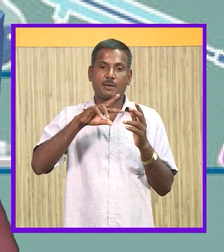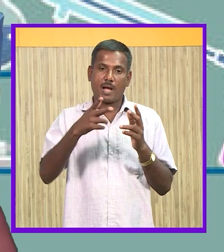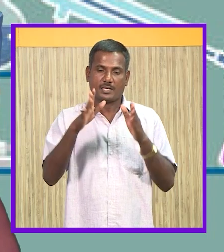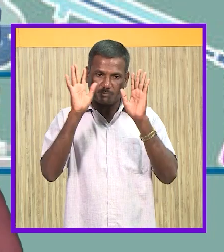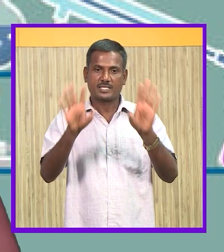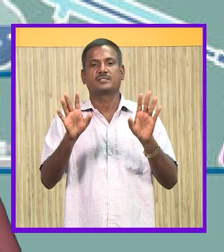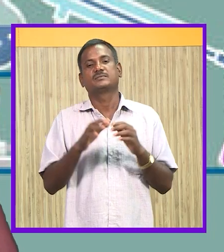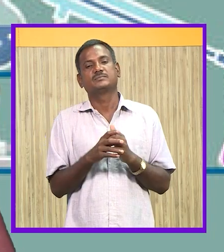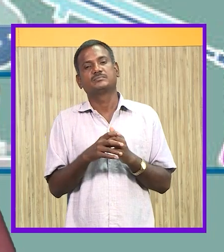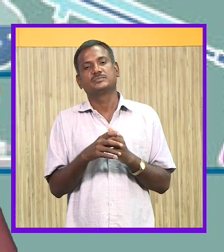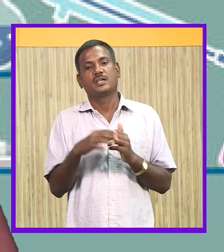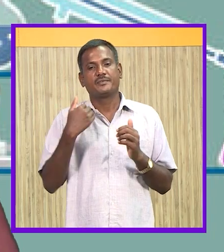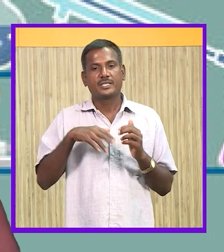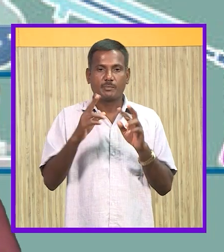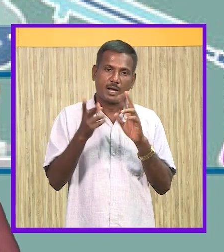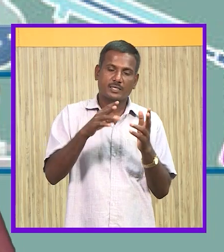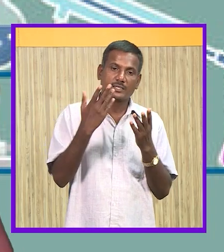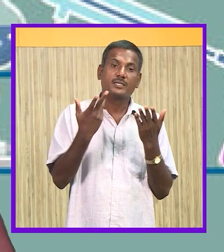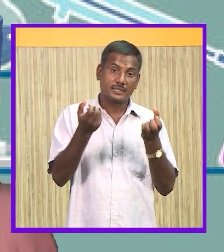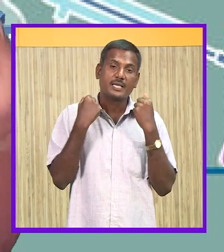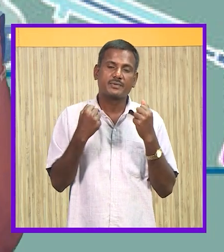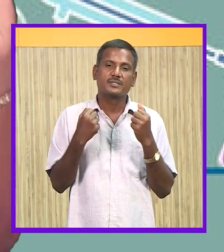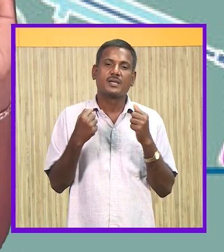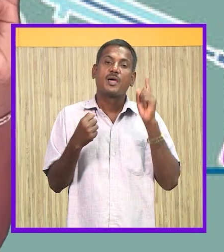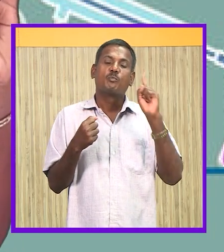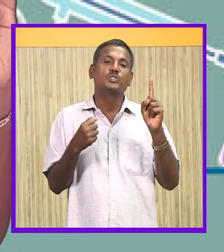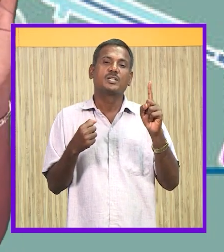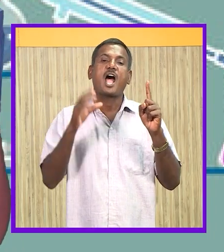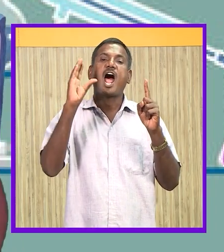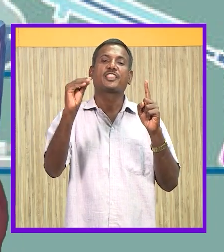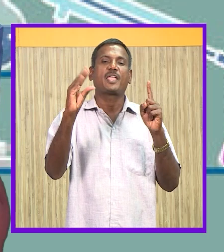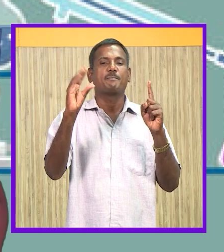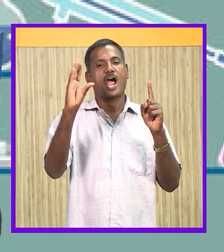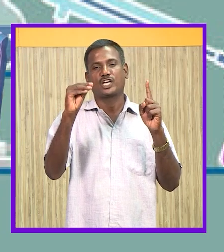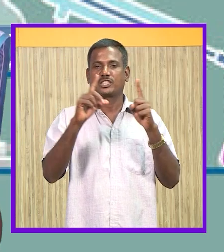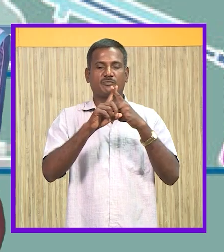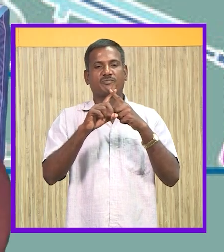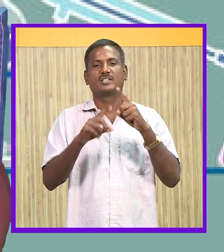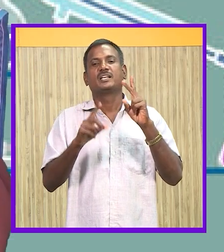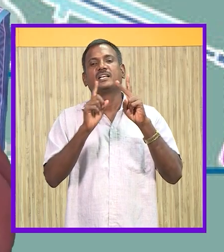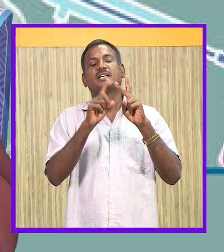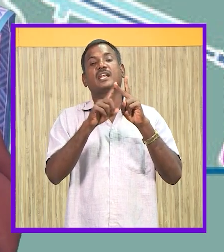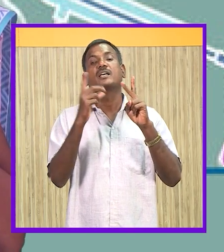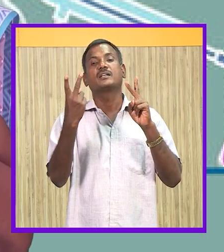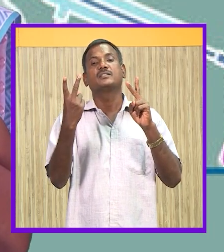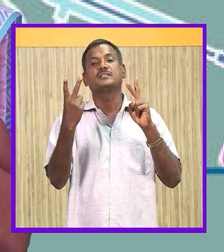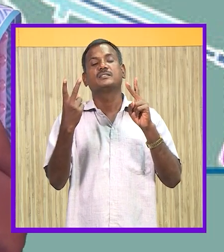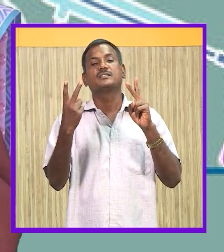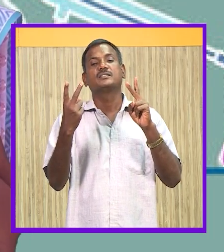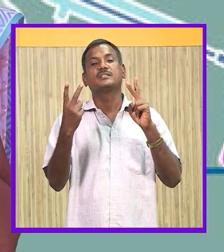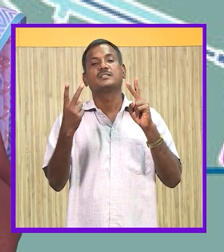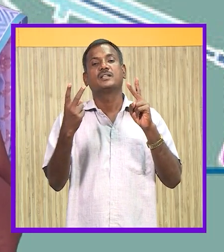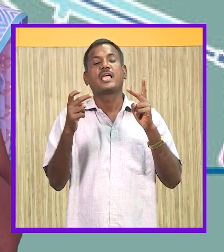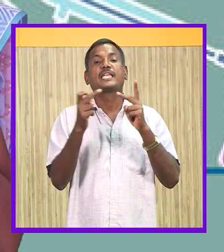மாற்றம் நிகழ்கிறது. அப்போ வேதியியல் மாற்றம் நிகழ என்னென்ன தேவை? முதல் காரணம் என்னது, அழுத்தம் கொடுப்பதால். இரண்டாவது காரணம்